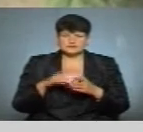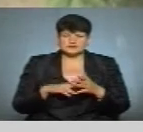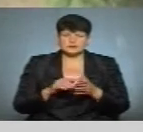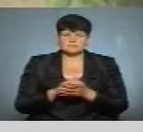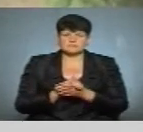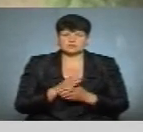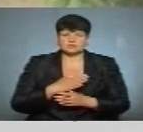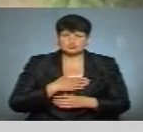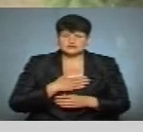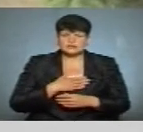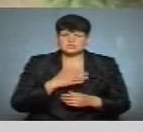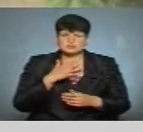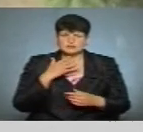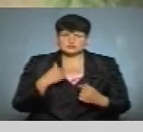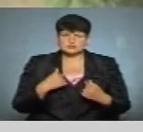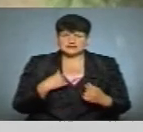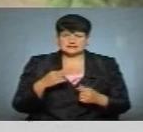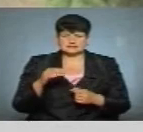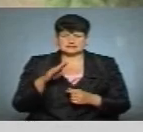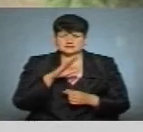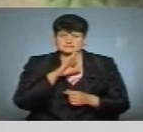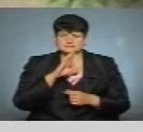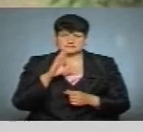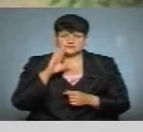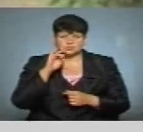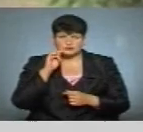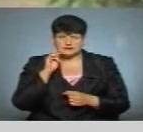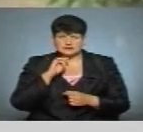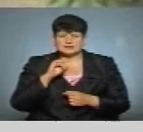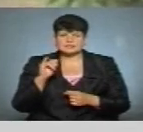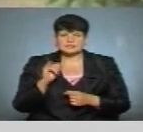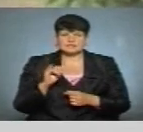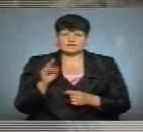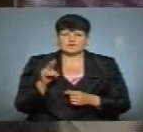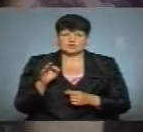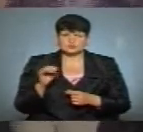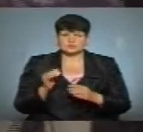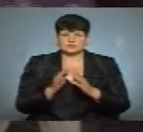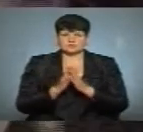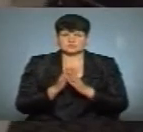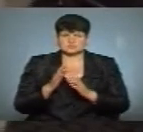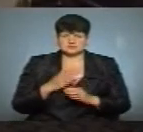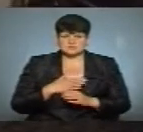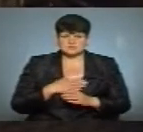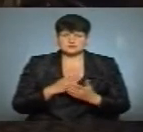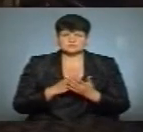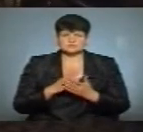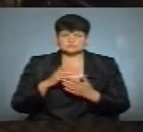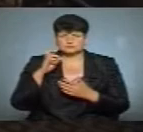у нашій багатостраждальній ненці Україні. І святий княже Володимиру, моли Бога за нас. Богослужіння з